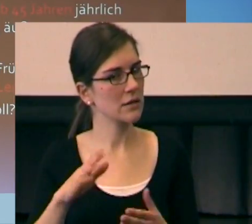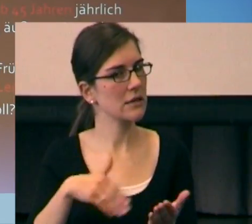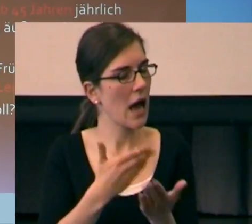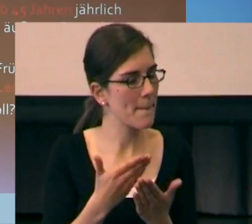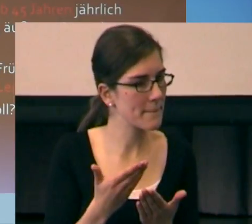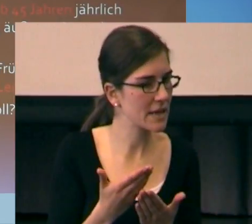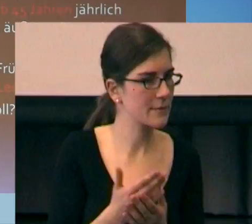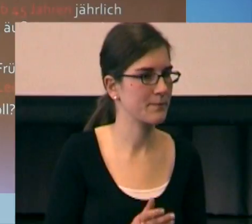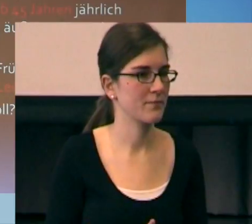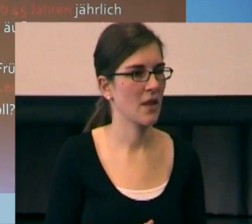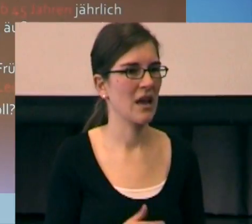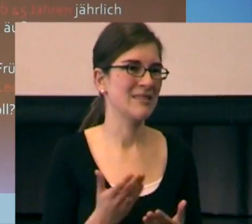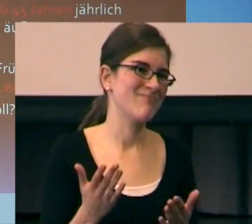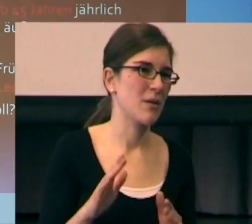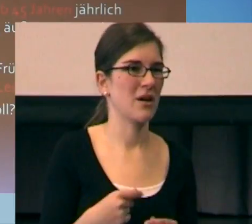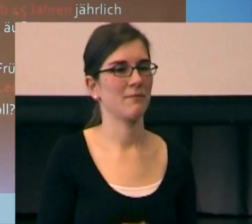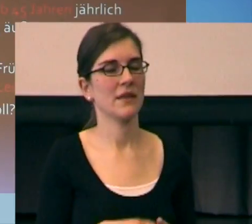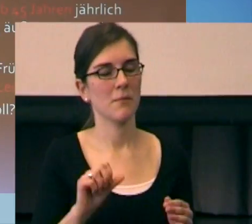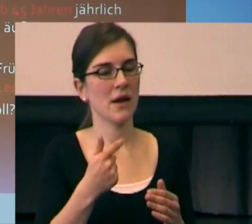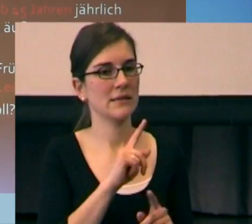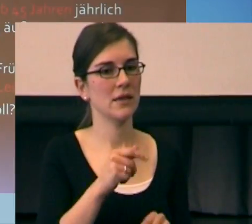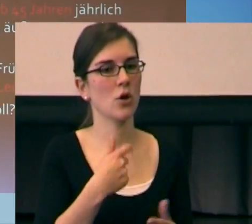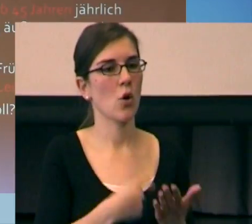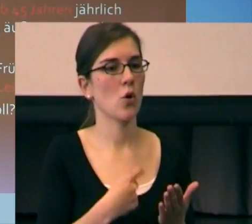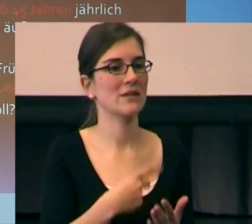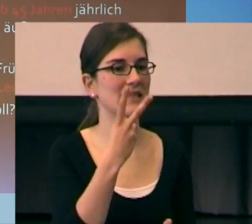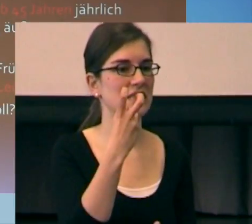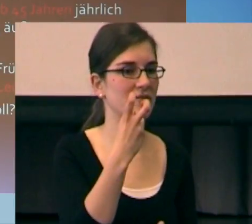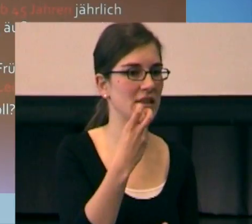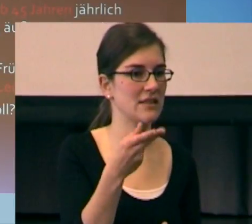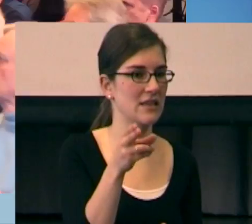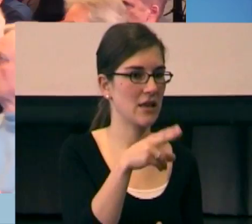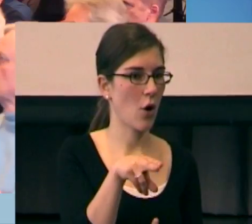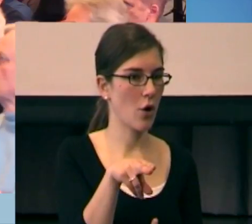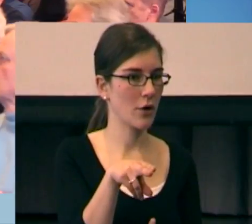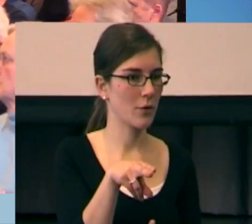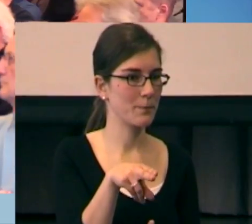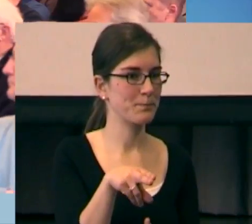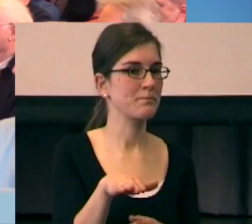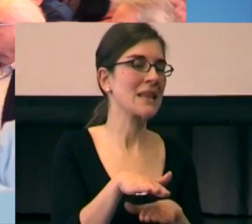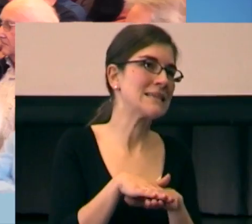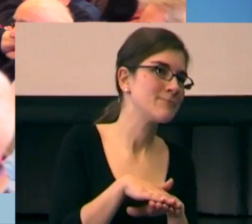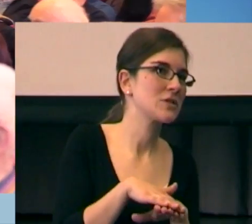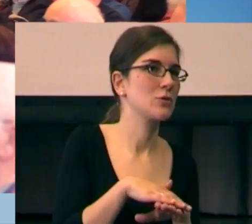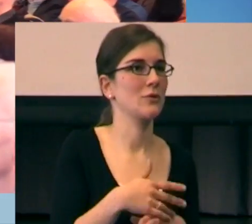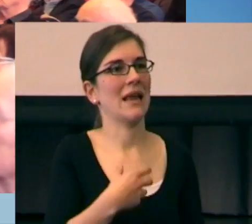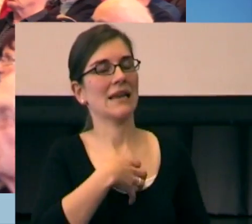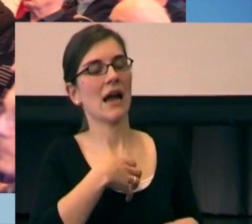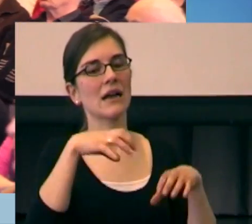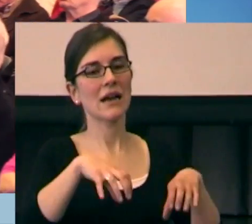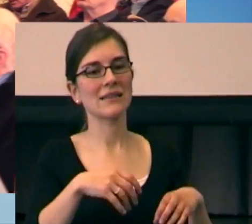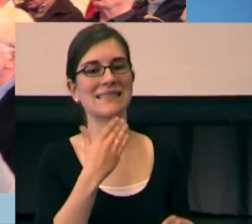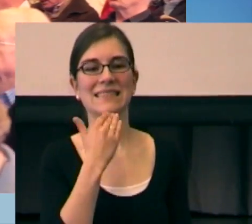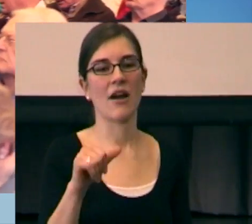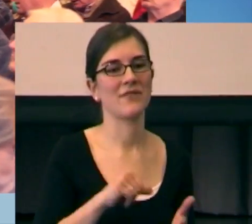sicherlich auch gemacht, kostet ungefähr 20 Euro. Die Krankenkassen dürfen es nicht bezahlen, weil es ist nicht Bestandteil der